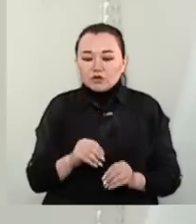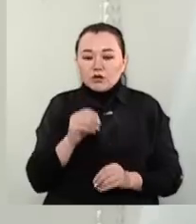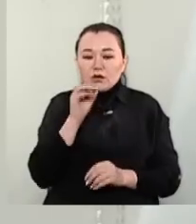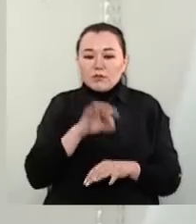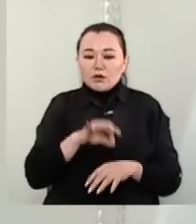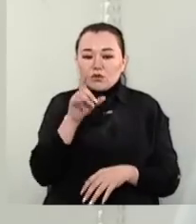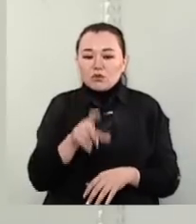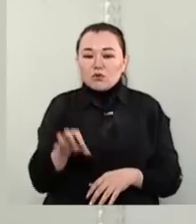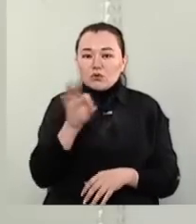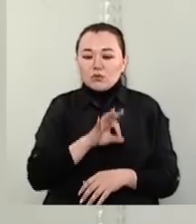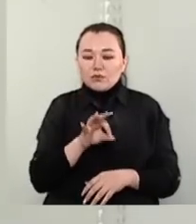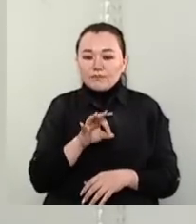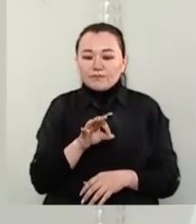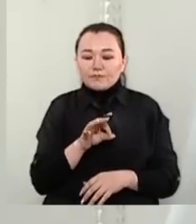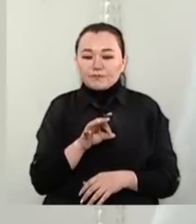науқастардың